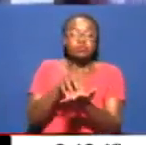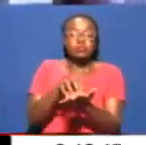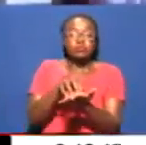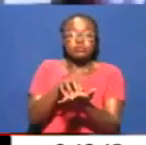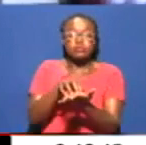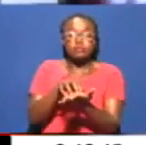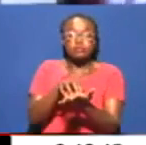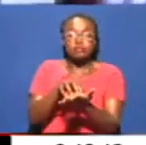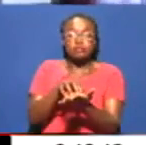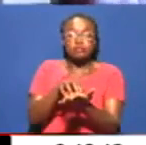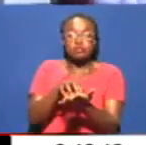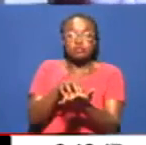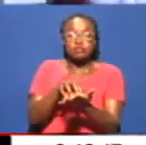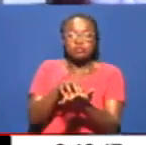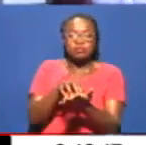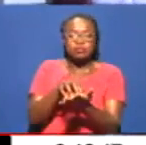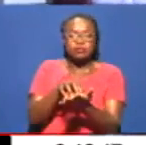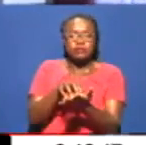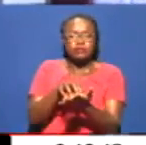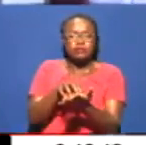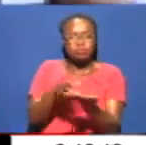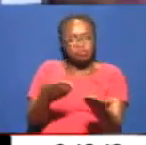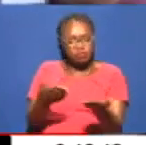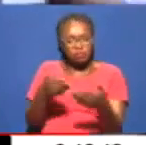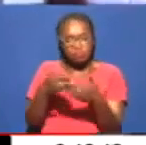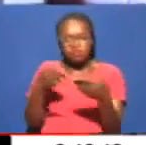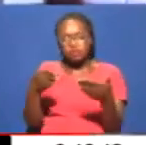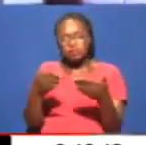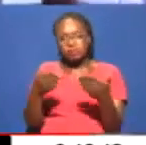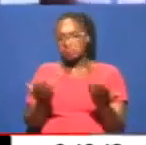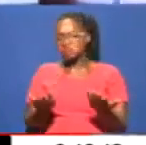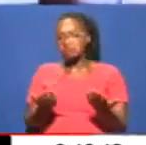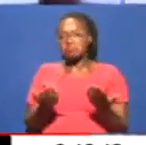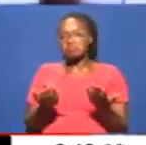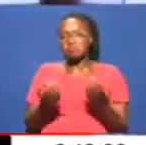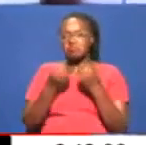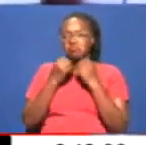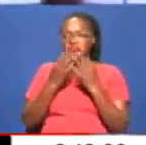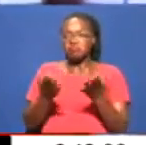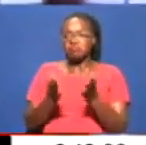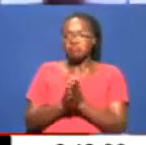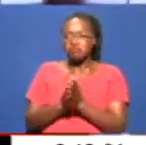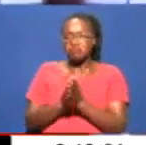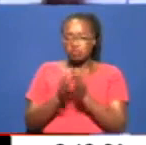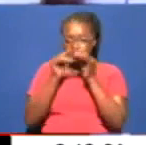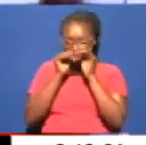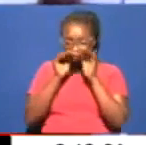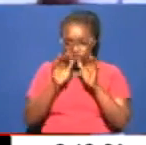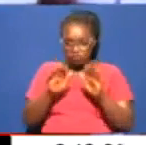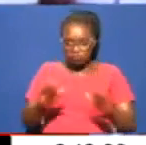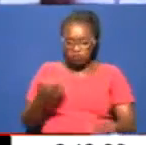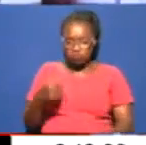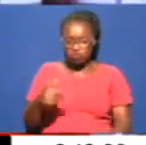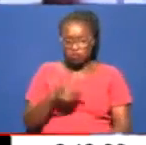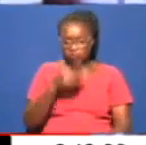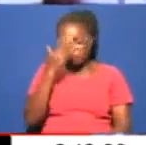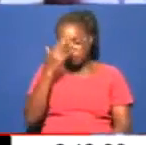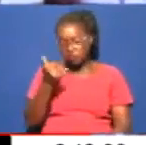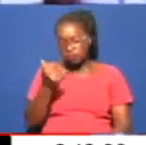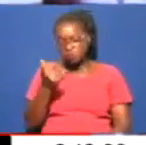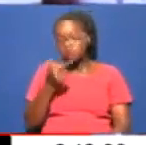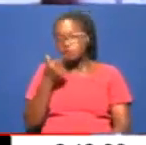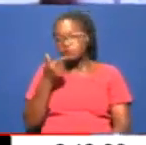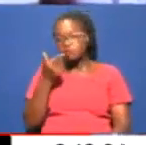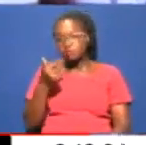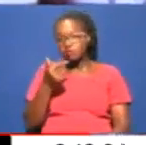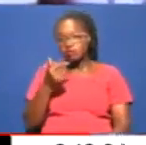Sioni kitu gani tasibia asipate hiyo kiti. Hiyo itakuwa ni baraka kwetu kwa sababu tunaambiwa kila